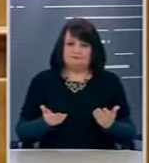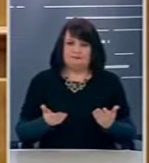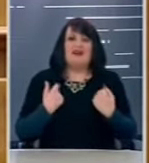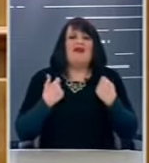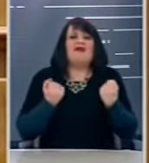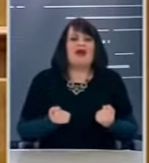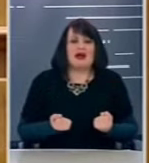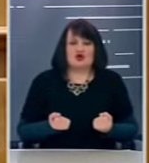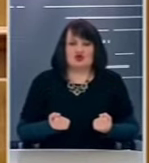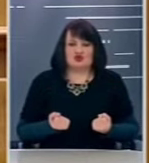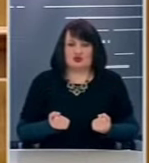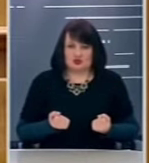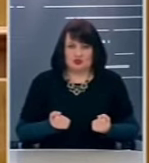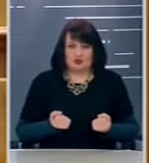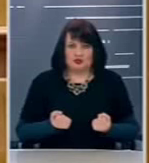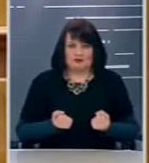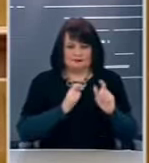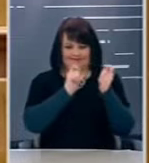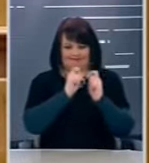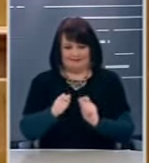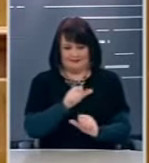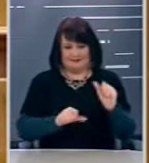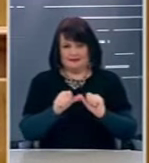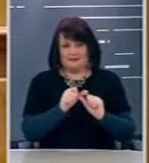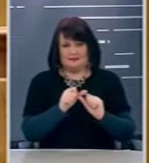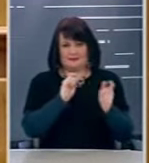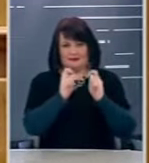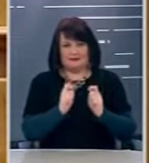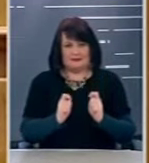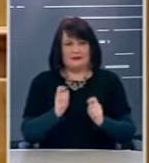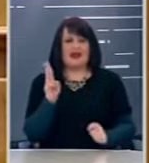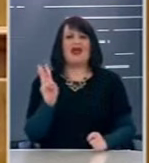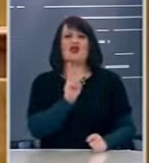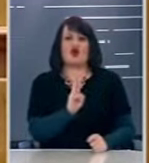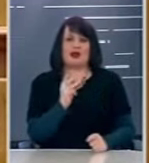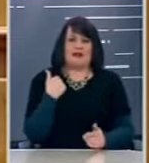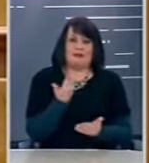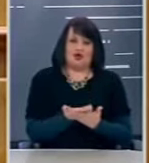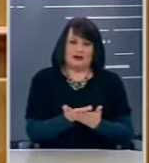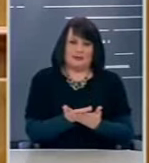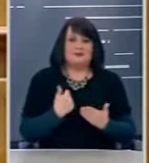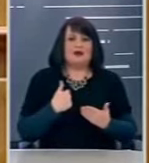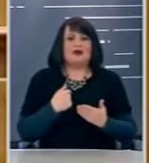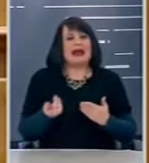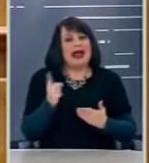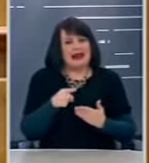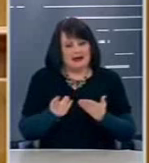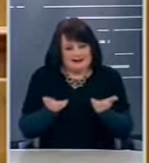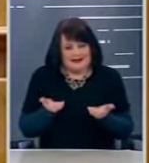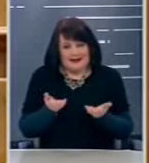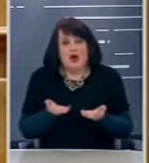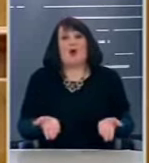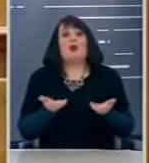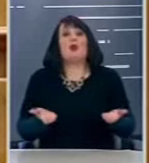επιβάρυνσης από διαρθρωτικές μεταρρυθμίσεις που θα προτείνουν οι θεσμοί, όσο και τα μέτρα ελάφρυνσης